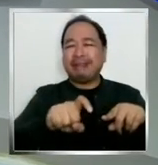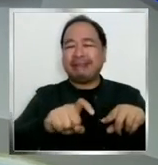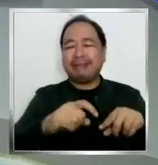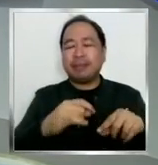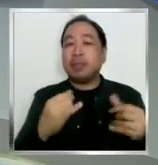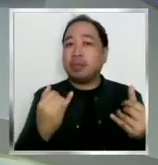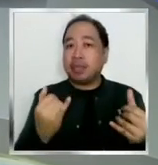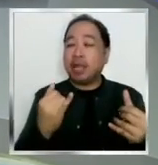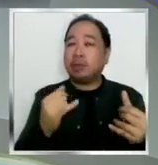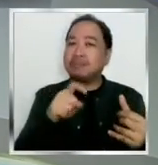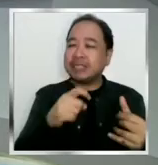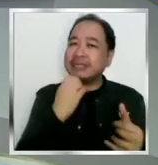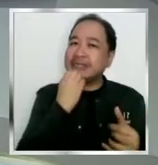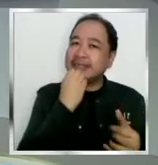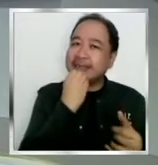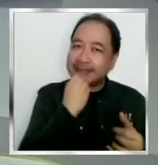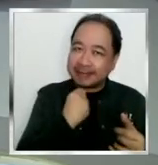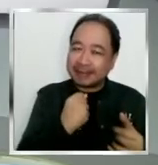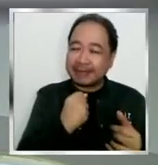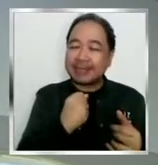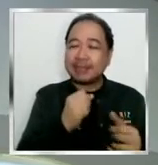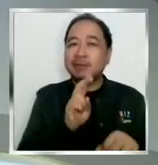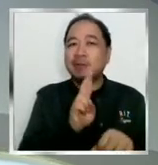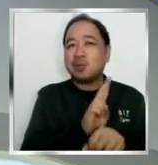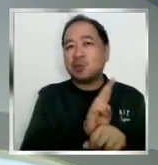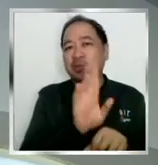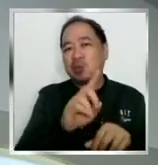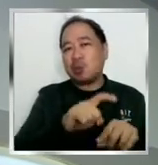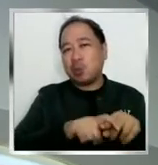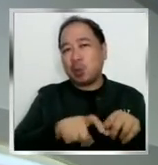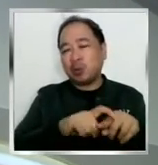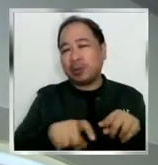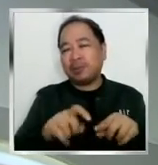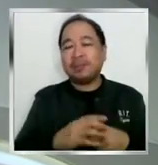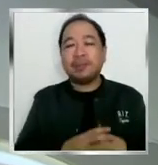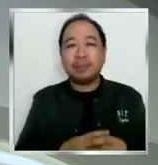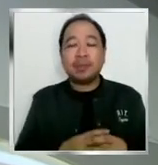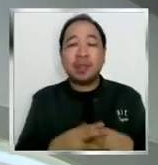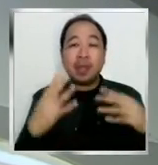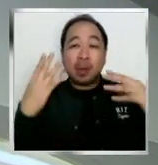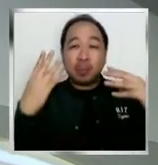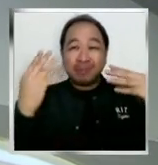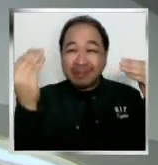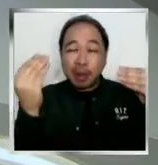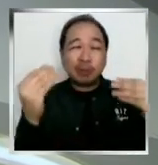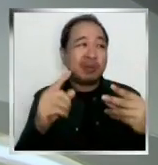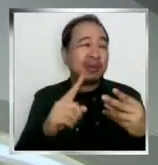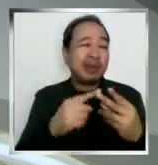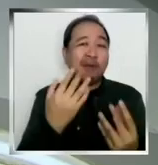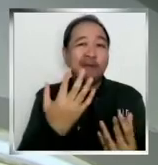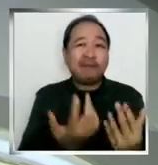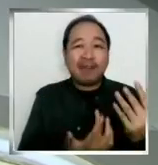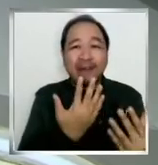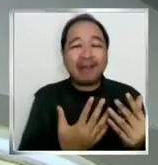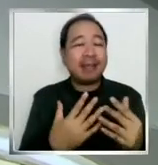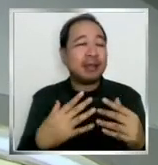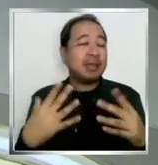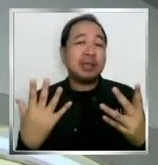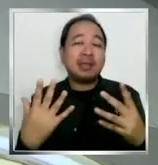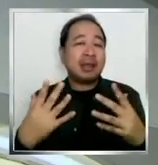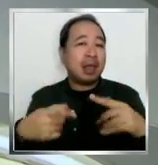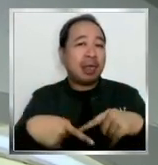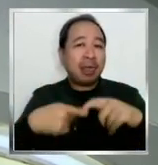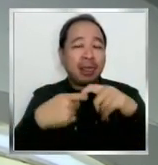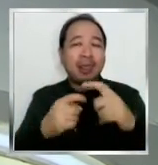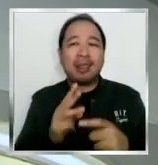ay magtipid-tipid na sa pagkonsumo. Brown out, sunog at kawalan ng tubig naman ang kinababahala ng mga